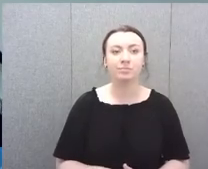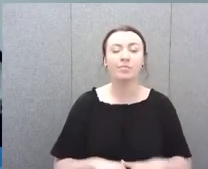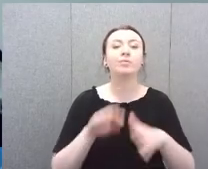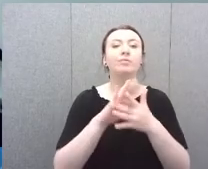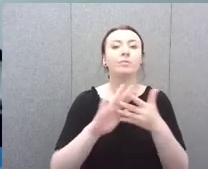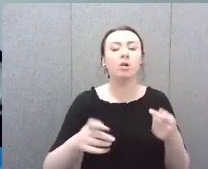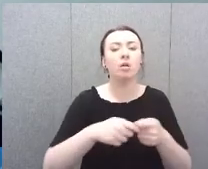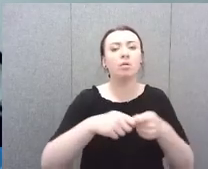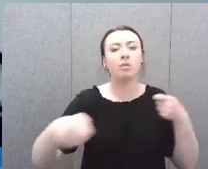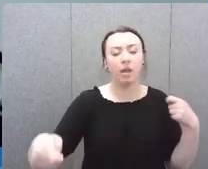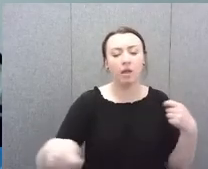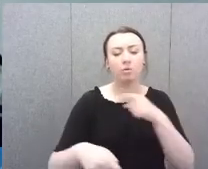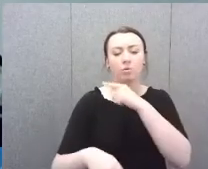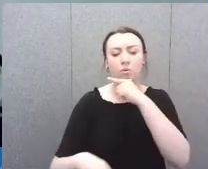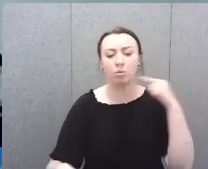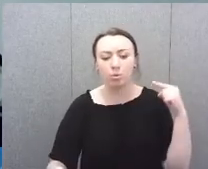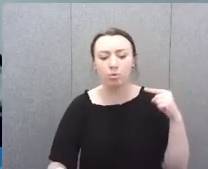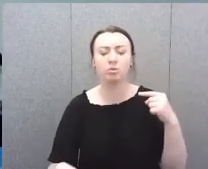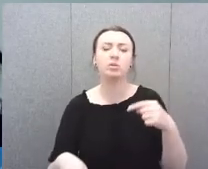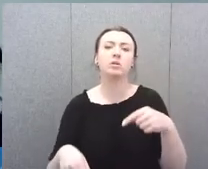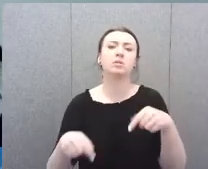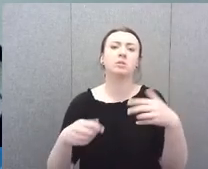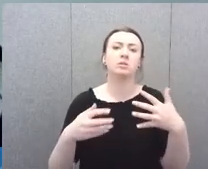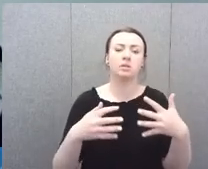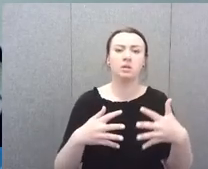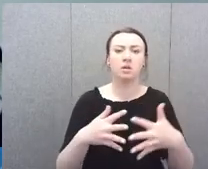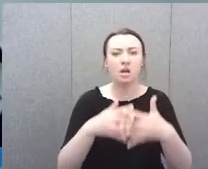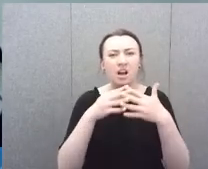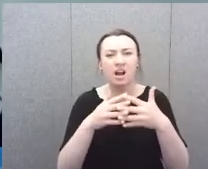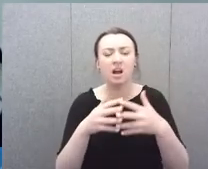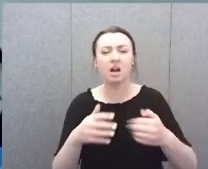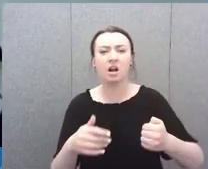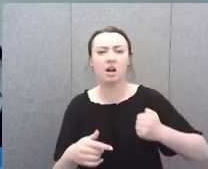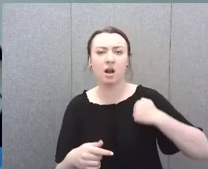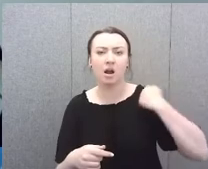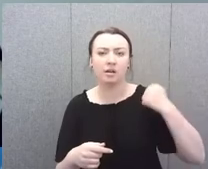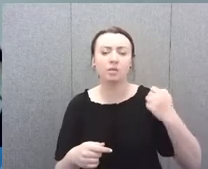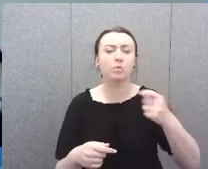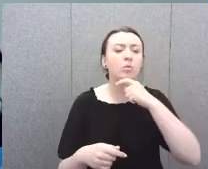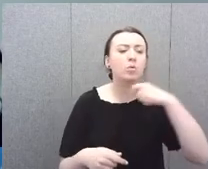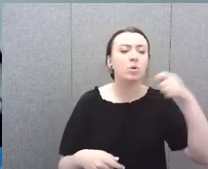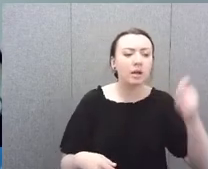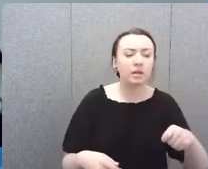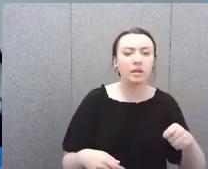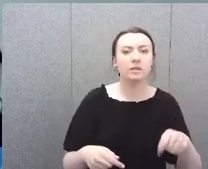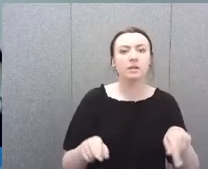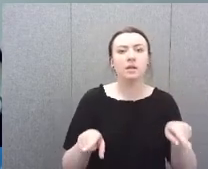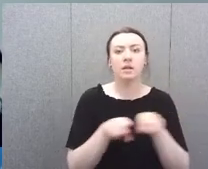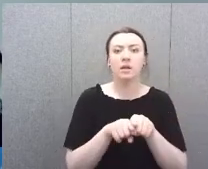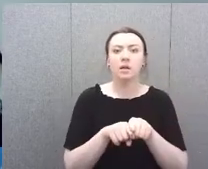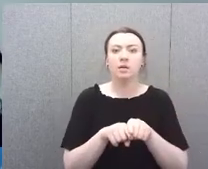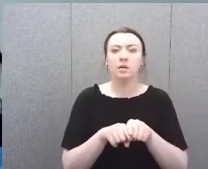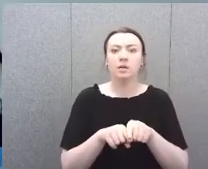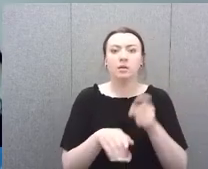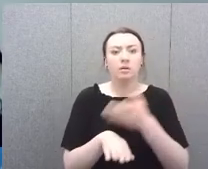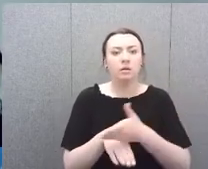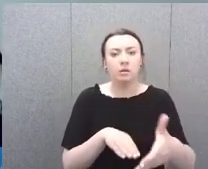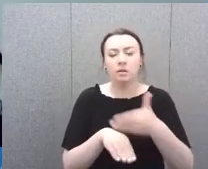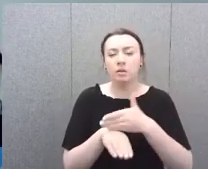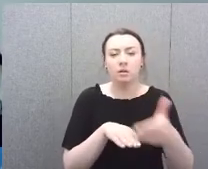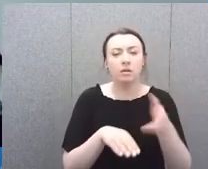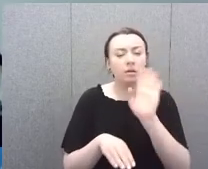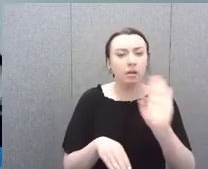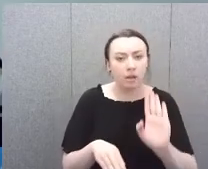военной агрессии Российской Федерации Украина не откладывает повестки дня по гендерному равенству,